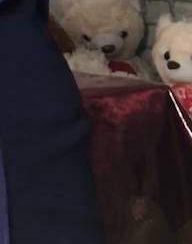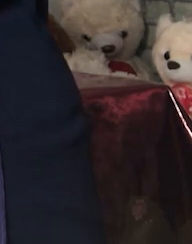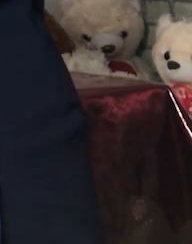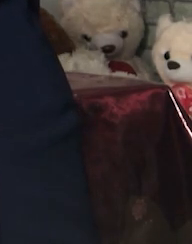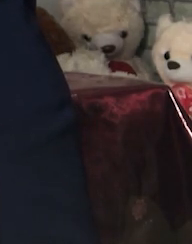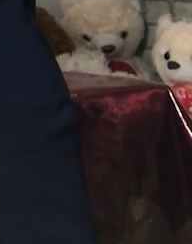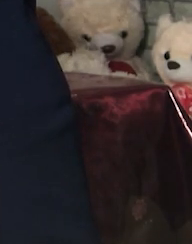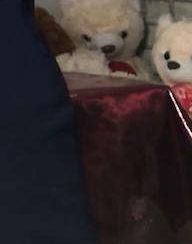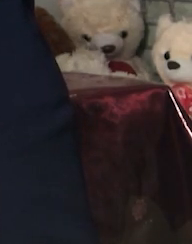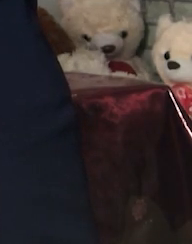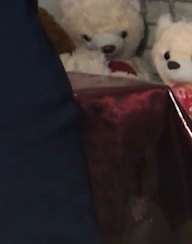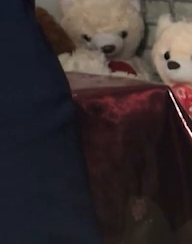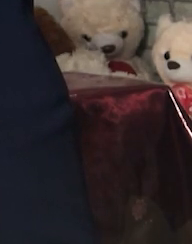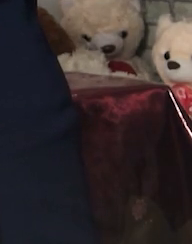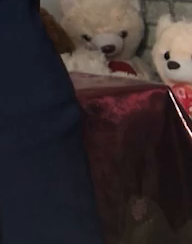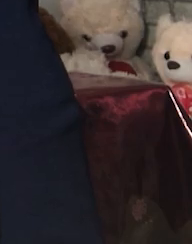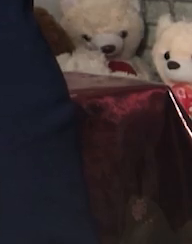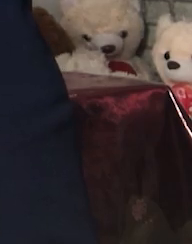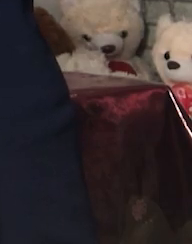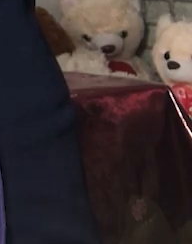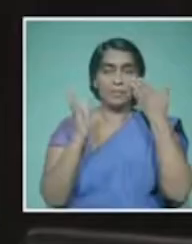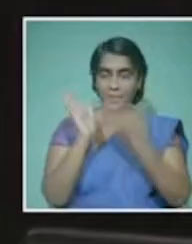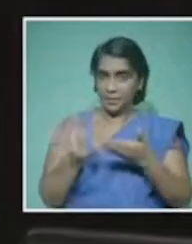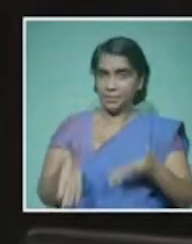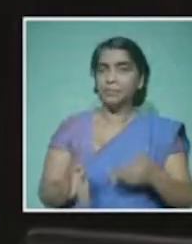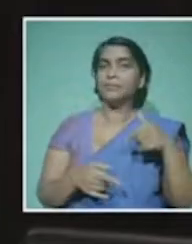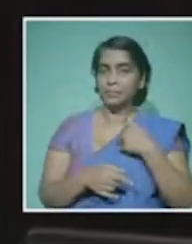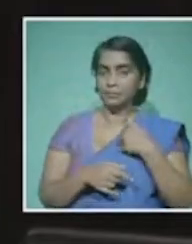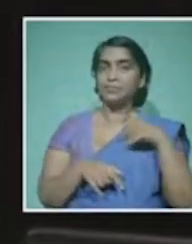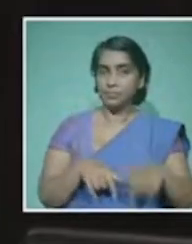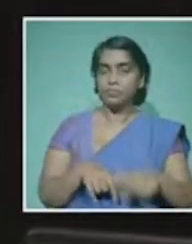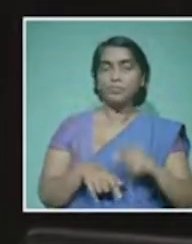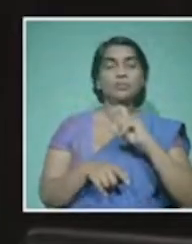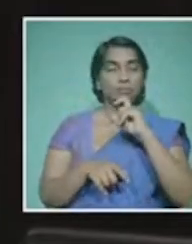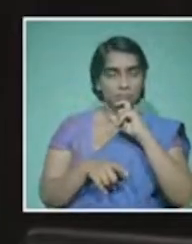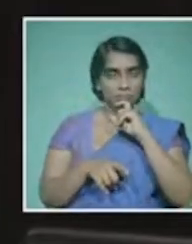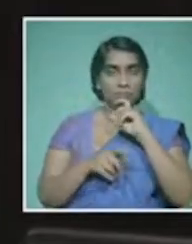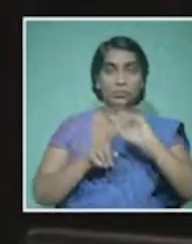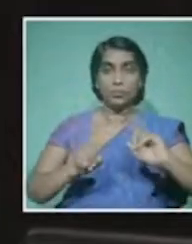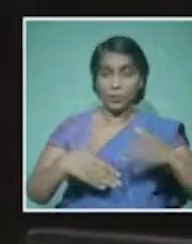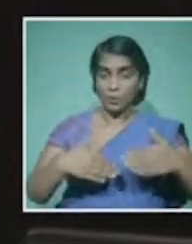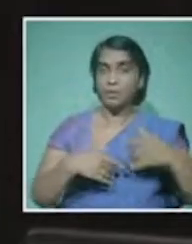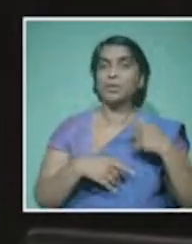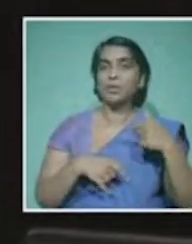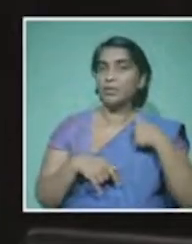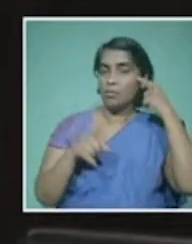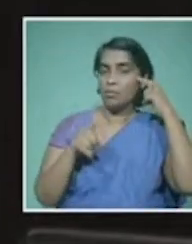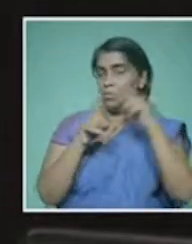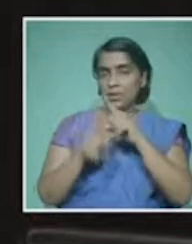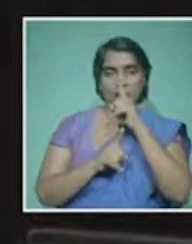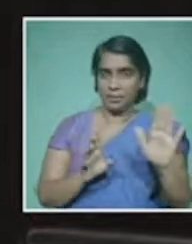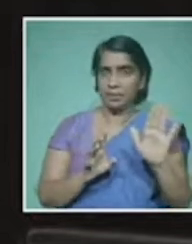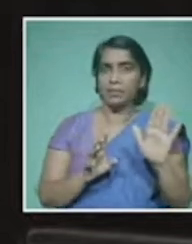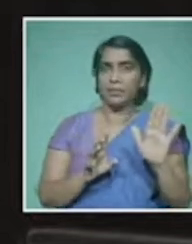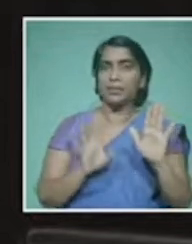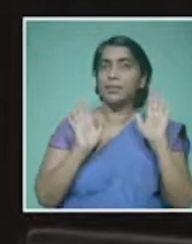தெரிஞ்சுக்கங்க. ஆமா அப்படித்தான் அப்படின்ற மாதிரி டயனா கமகே சொன்னாங்க. நம்ம மேக அதிகரணே தீன நடுவாக இருந்தா மம் மேக கன கதா கரண யானே